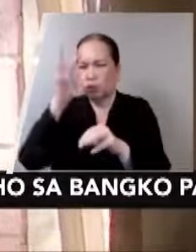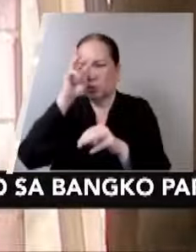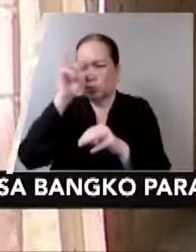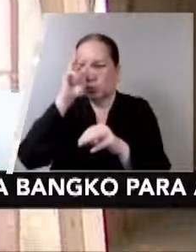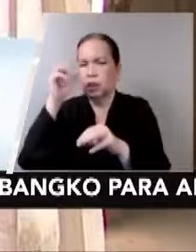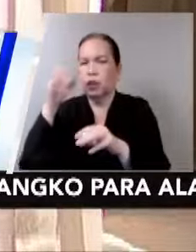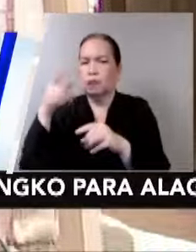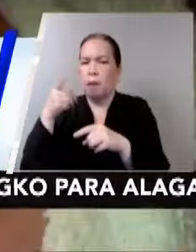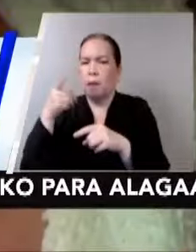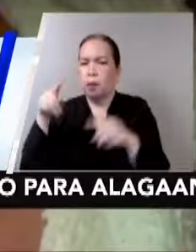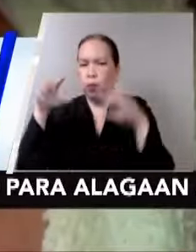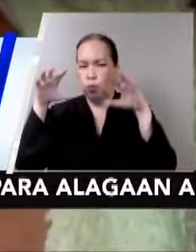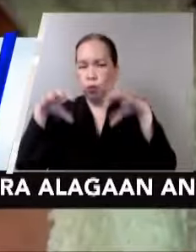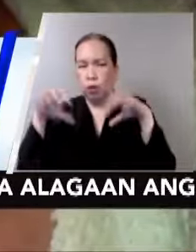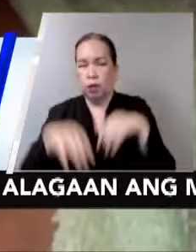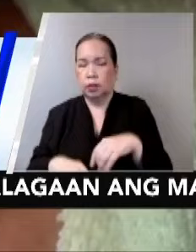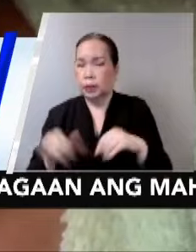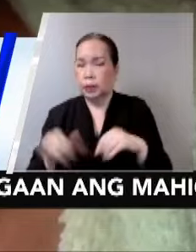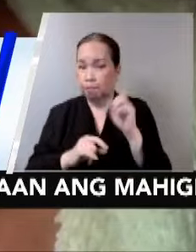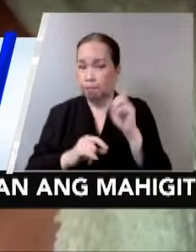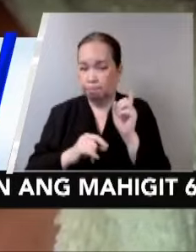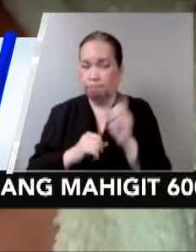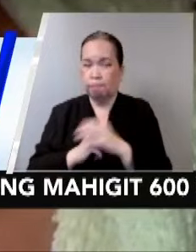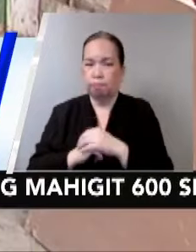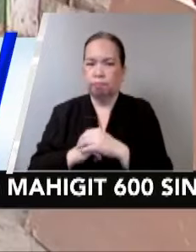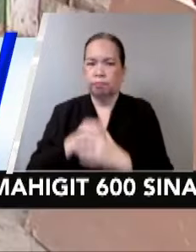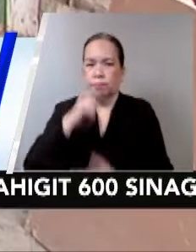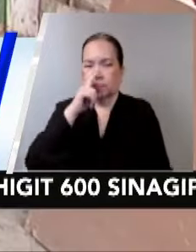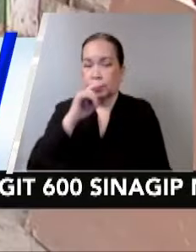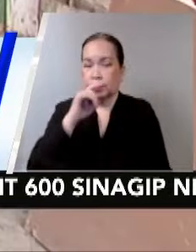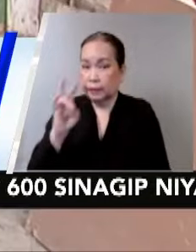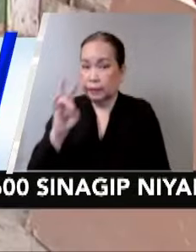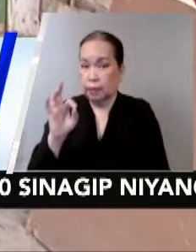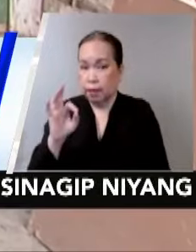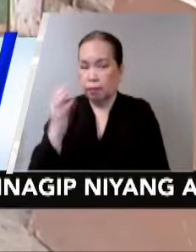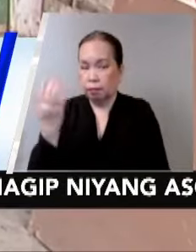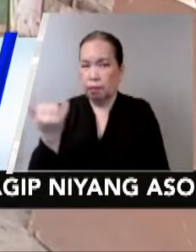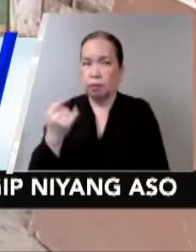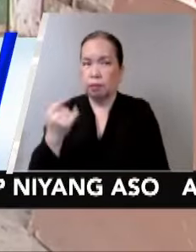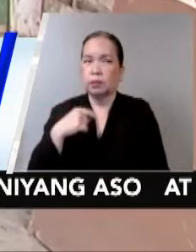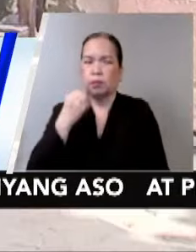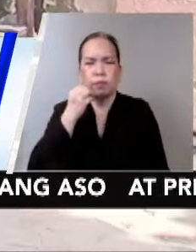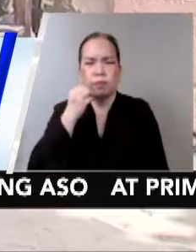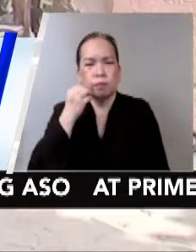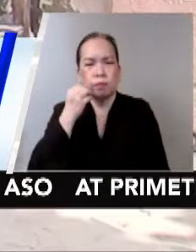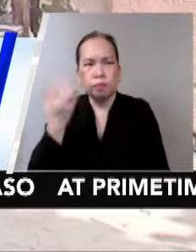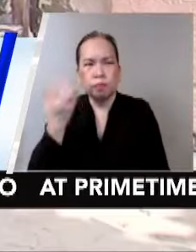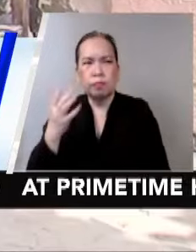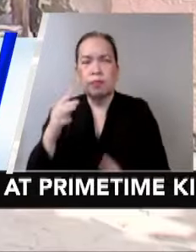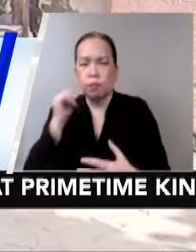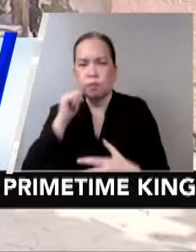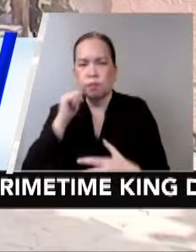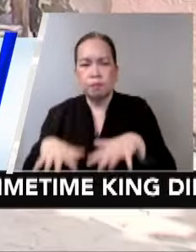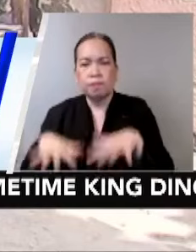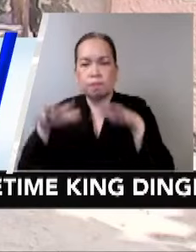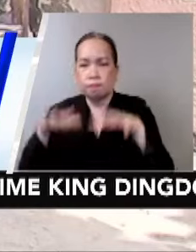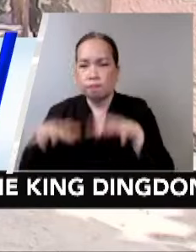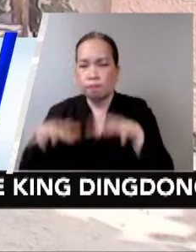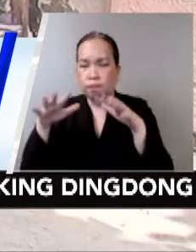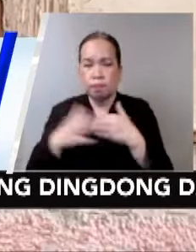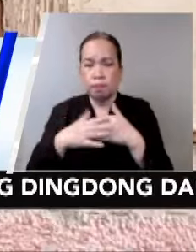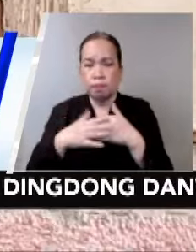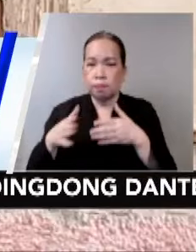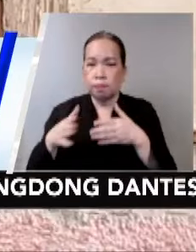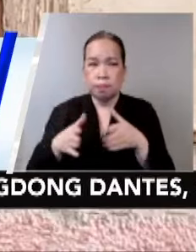Tulad kay Aling Hasmin, 69 anyos, na nakatira sa bahaing lugar sa tabing ilog ng barangay